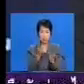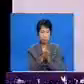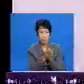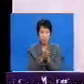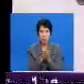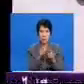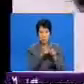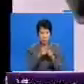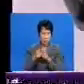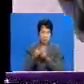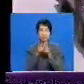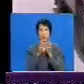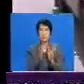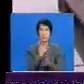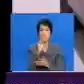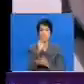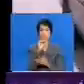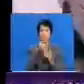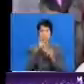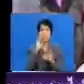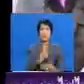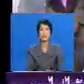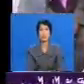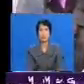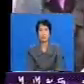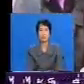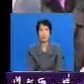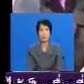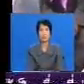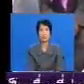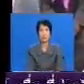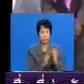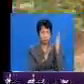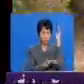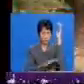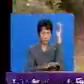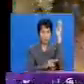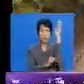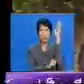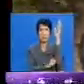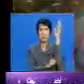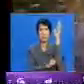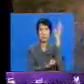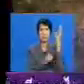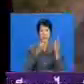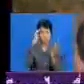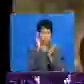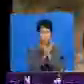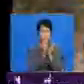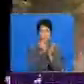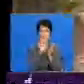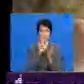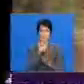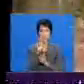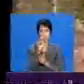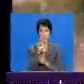คนค่ะพันตำรวจเอกสมพงษ์ชิงดวงรองผู้บังคับการตำรวจภูธรจังหวัดนราธิวาสสั่งการให้ตำรวจทั้ง13อำเภอและอีก